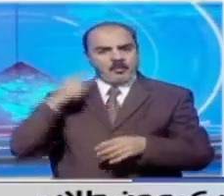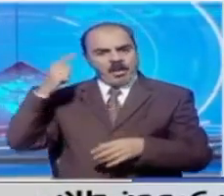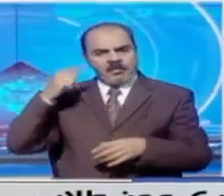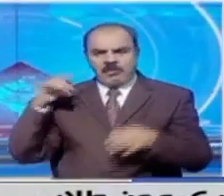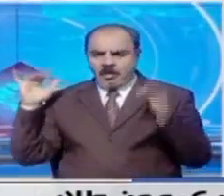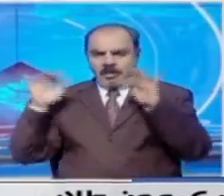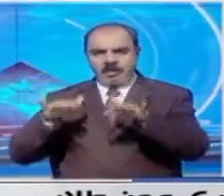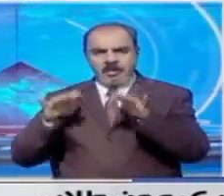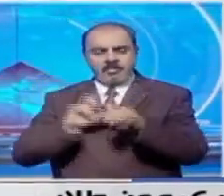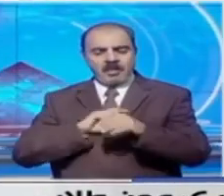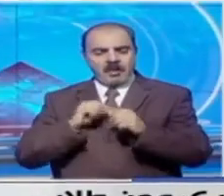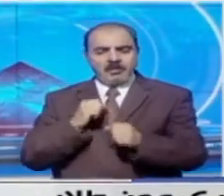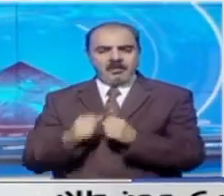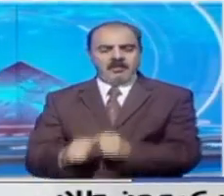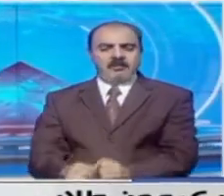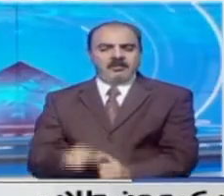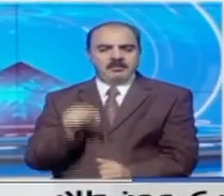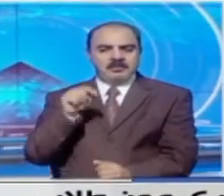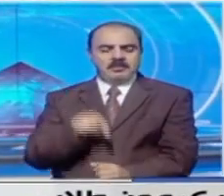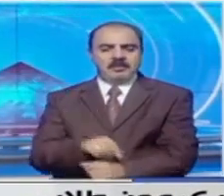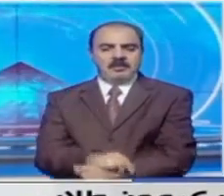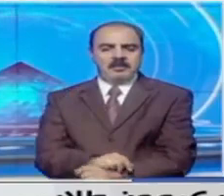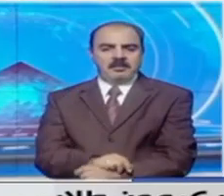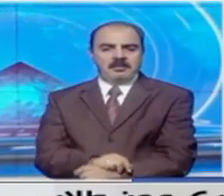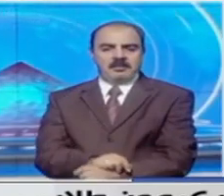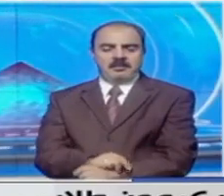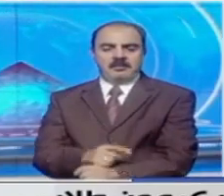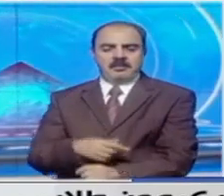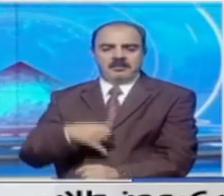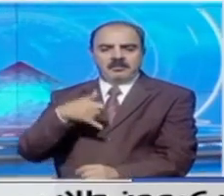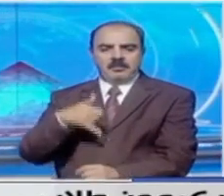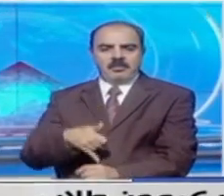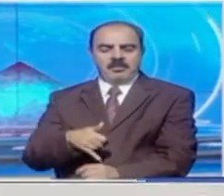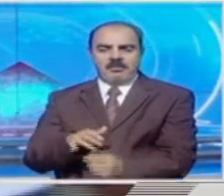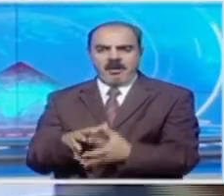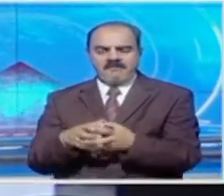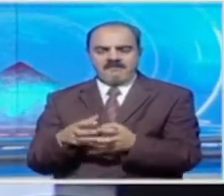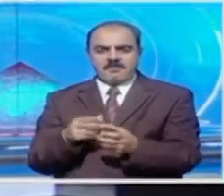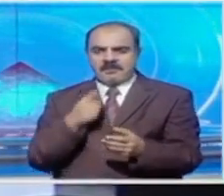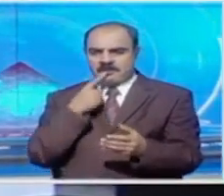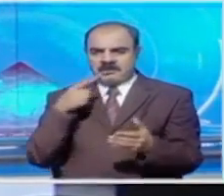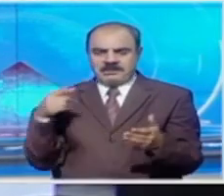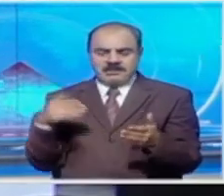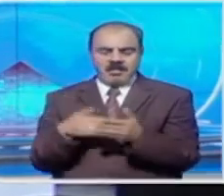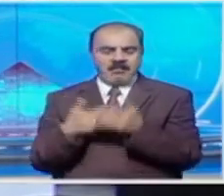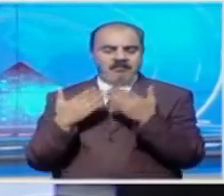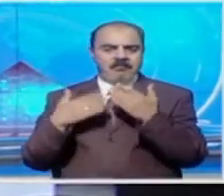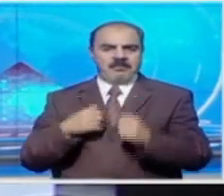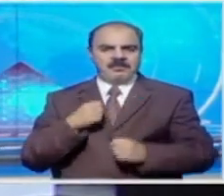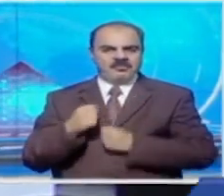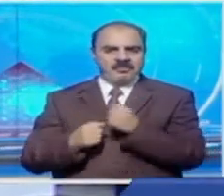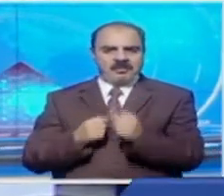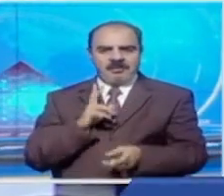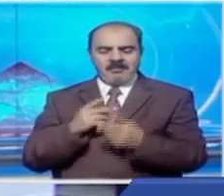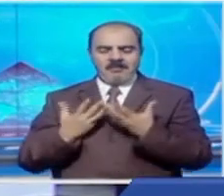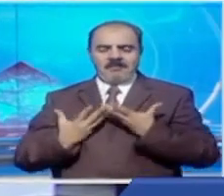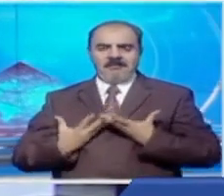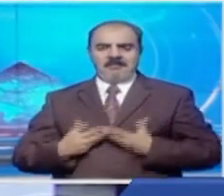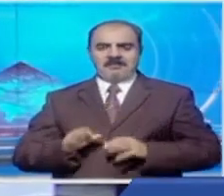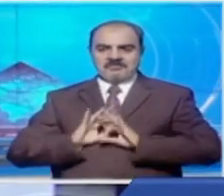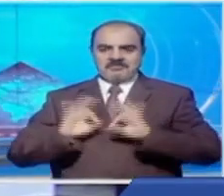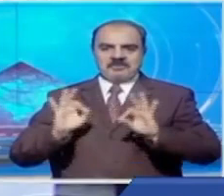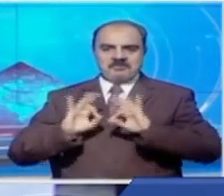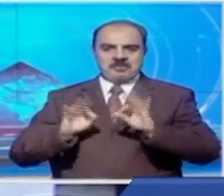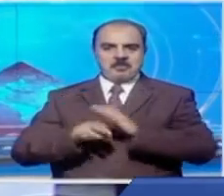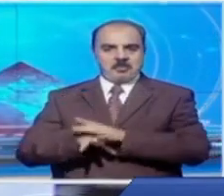المعاهد الأزهرية. ها نحن الآن نقف على نهاية عام مضى لنحتفي بمنجزاتنا